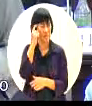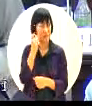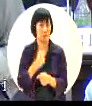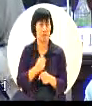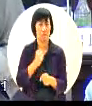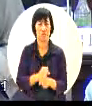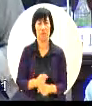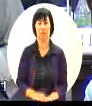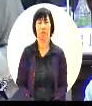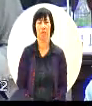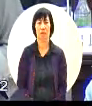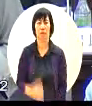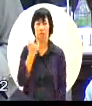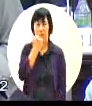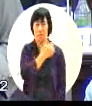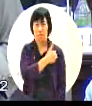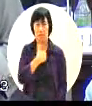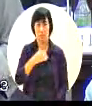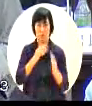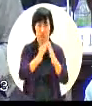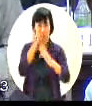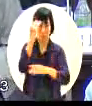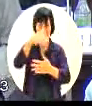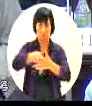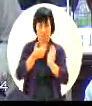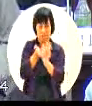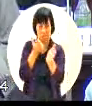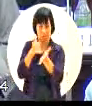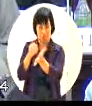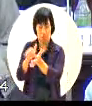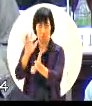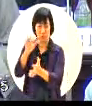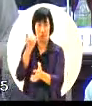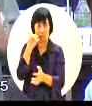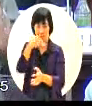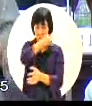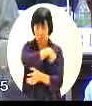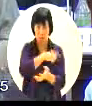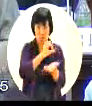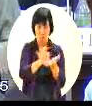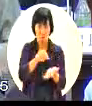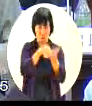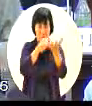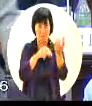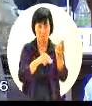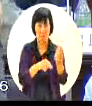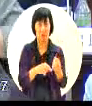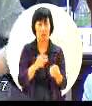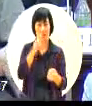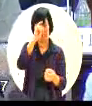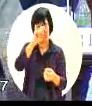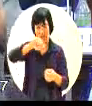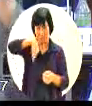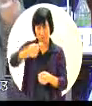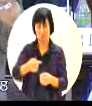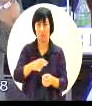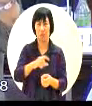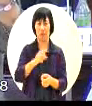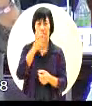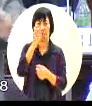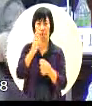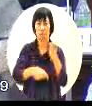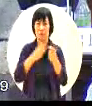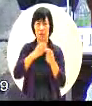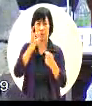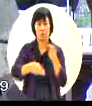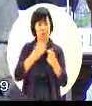能市政府所有的预算，啊，你这边啊无使用，安尼要搁后边啊搁10栋、20栋，我